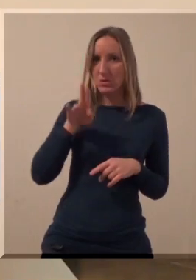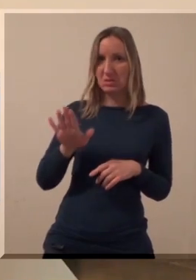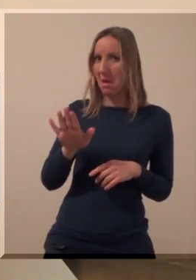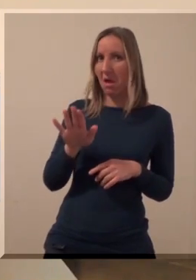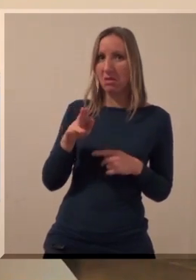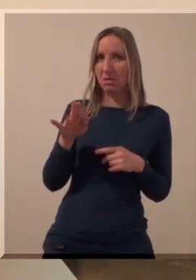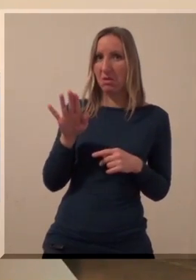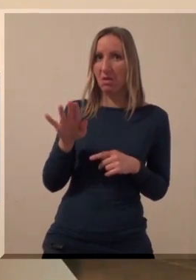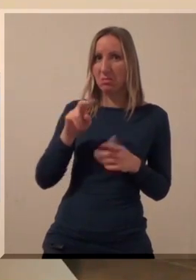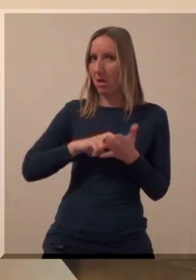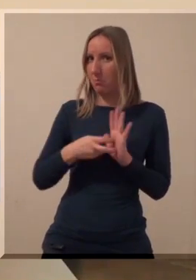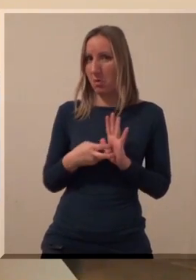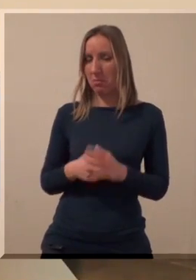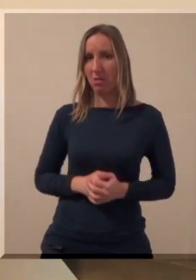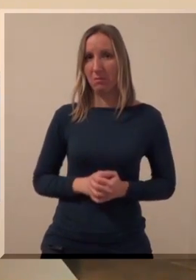tu tematiku.